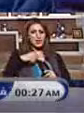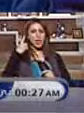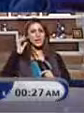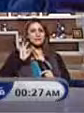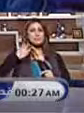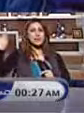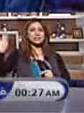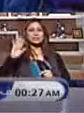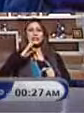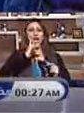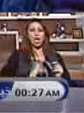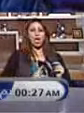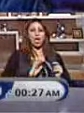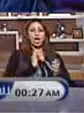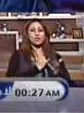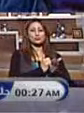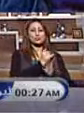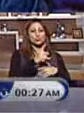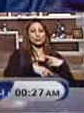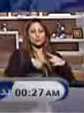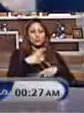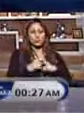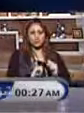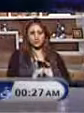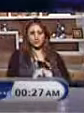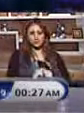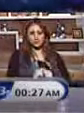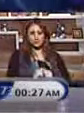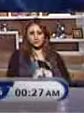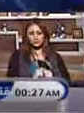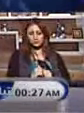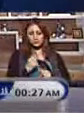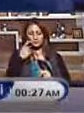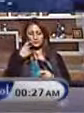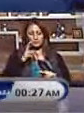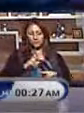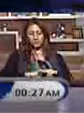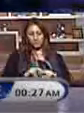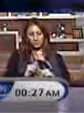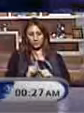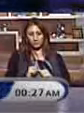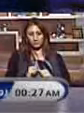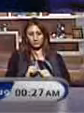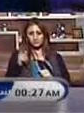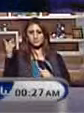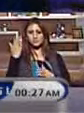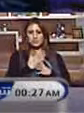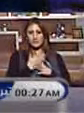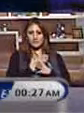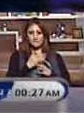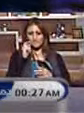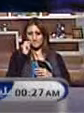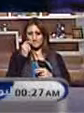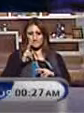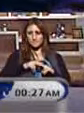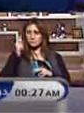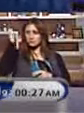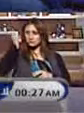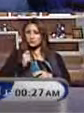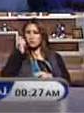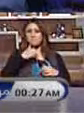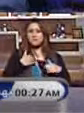الصحابه الا باذن شخص منه دي سيدنا عثمان وسع ابو ذر عنده موقف من اصحاب الاموال